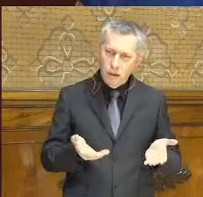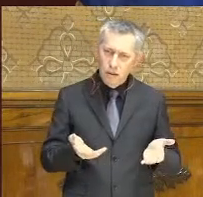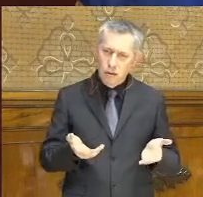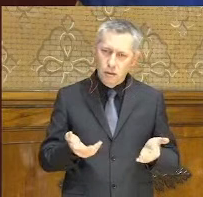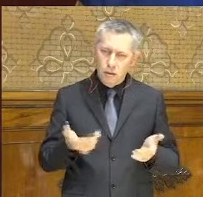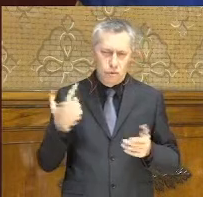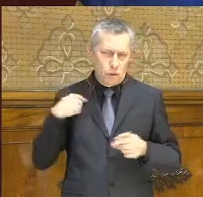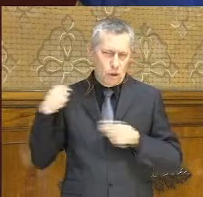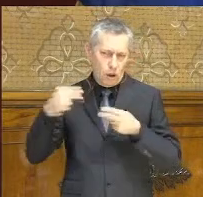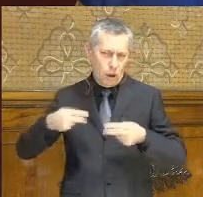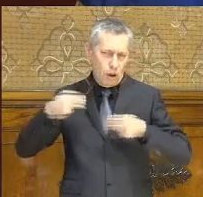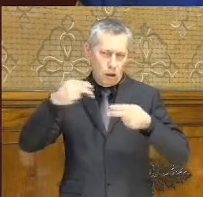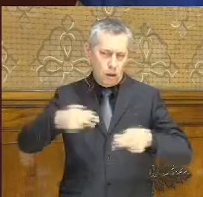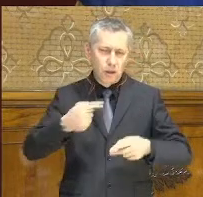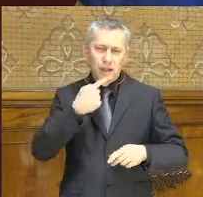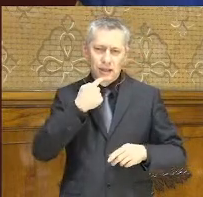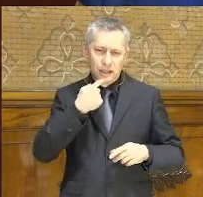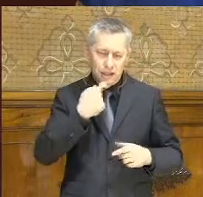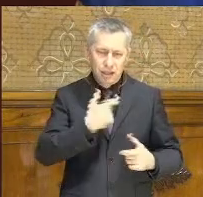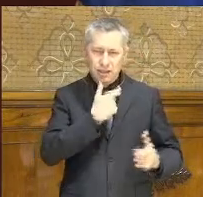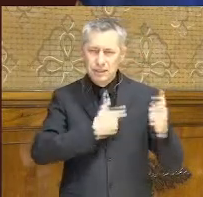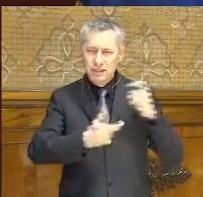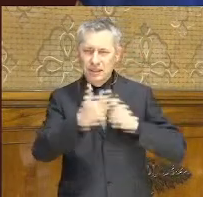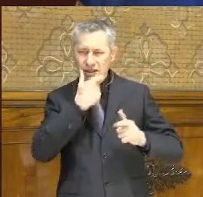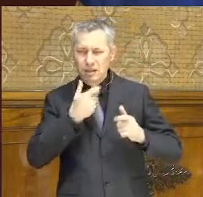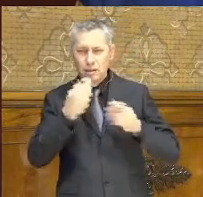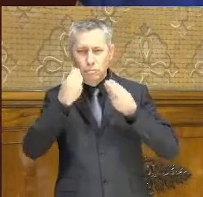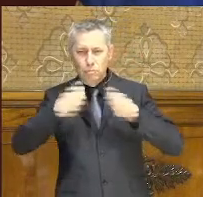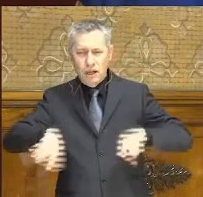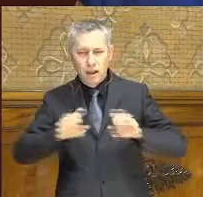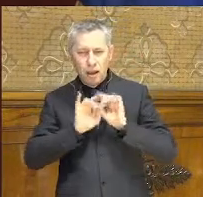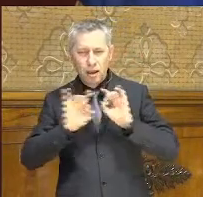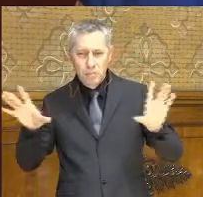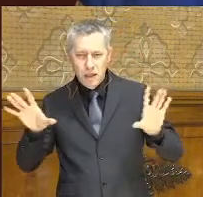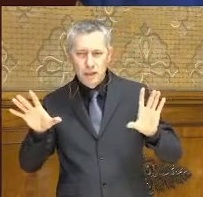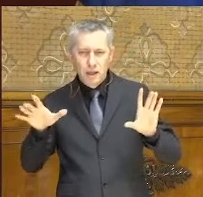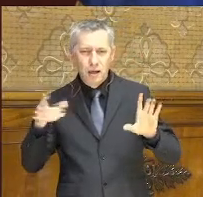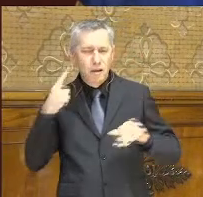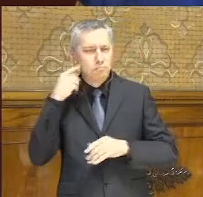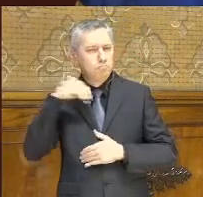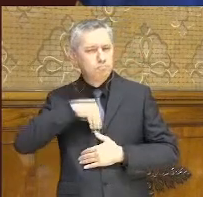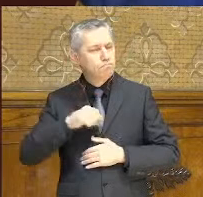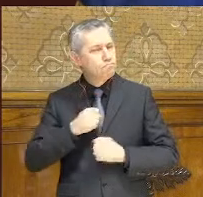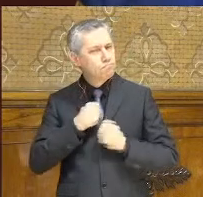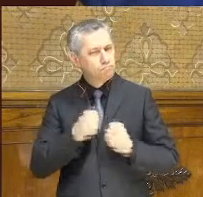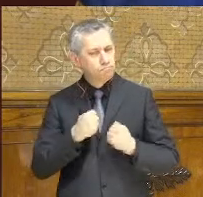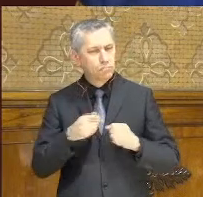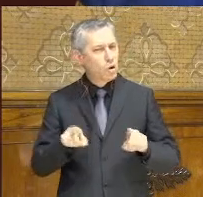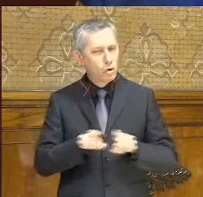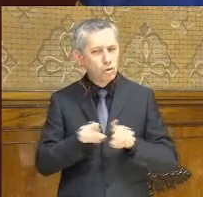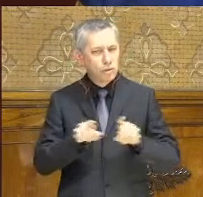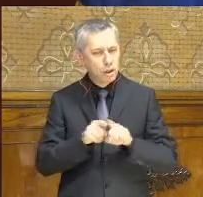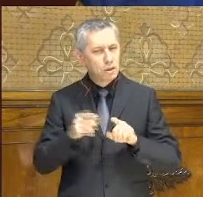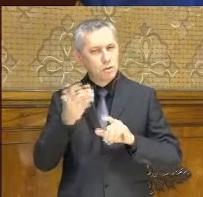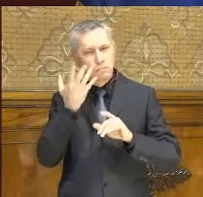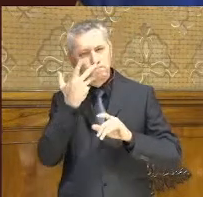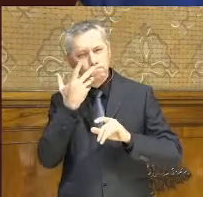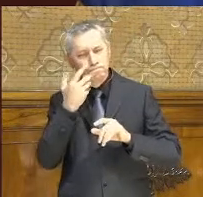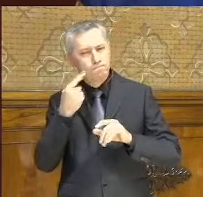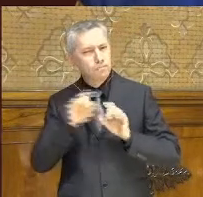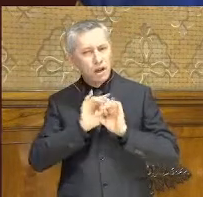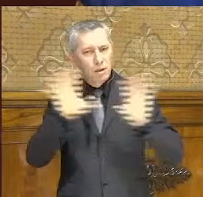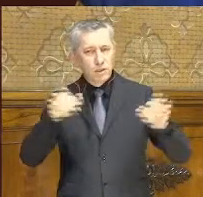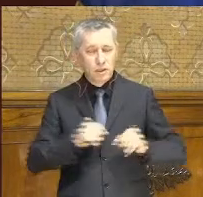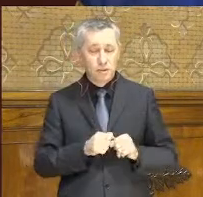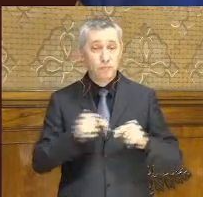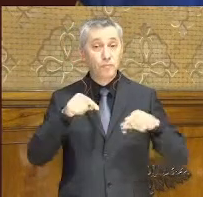nei secoli da coloro che ne hanno subito la perdita, senza perdere però la fiducia nell'idea. Il discorso di oggi si